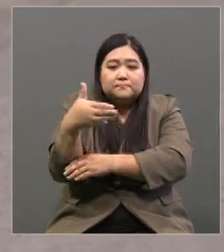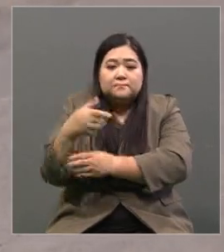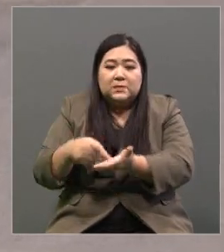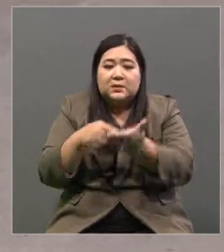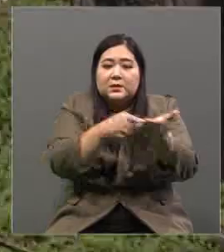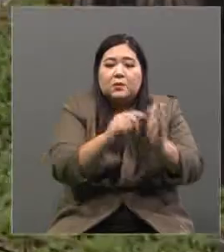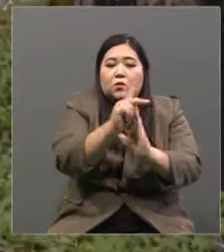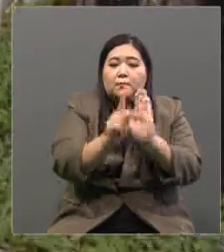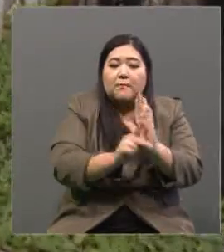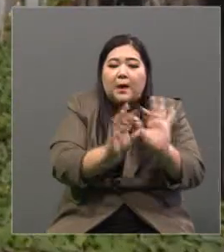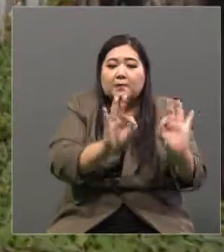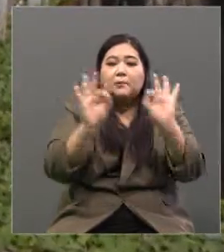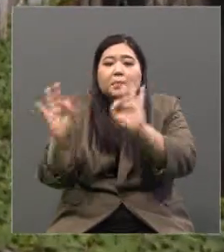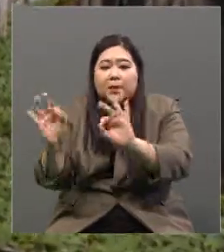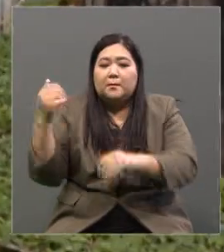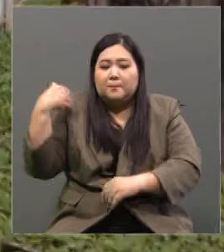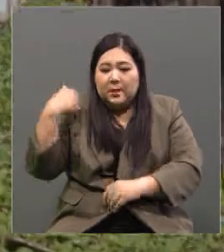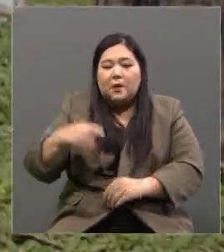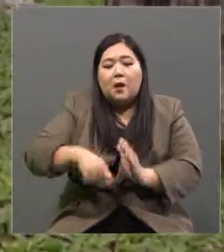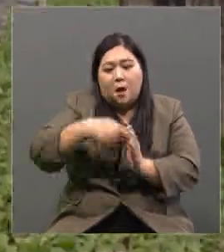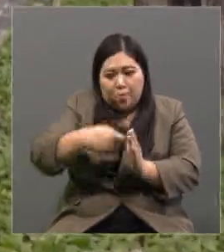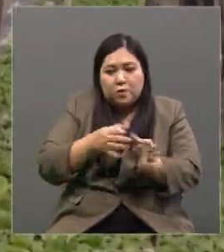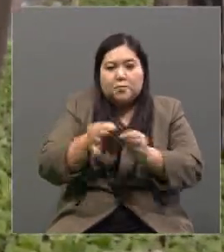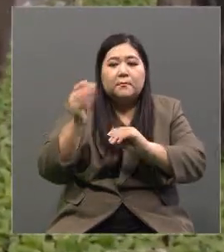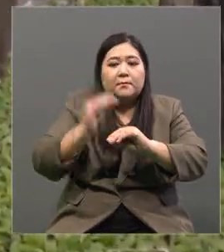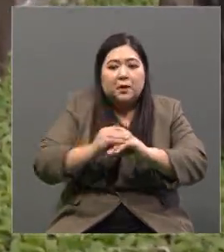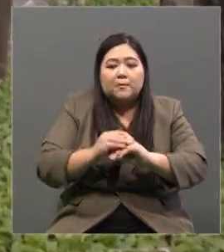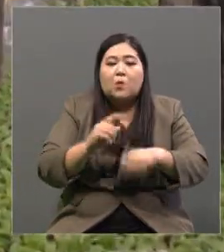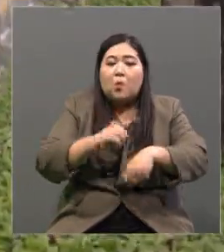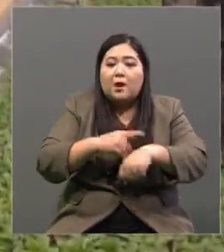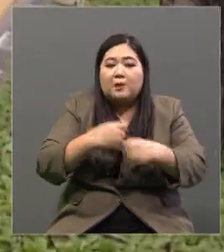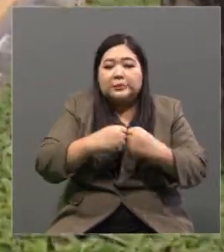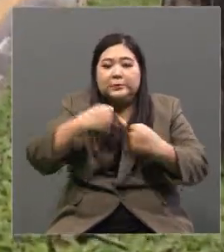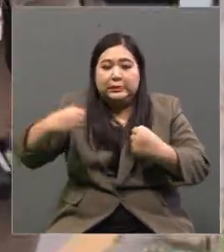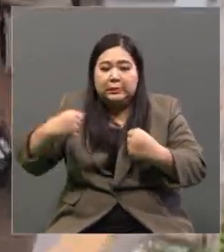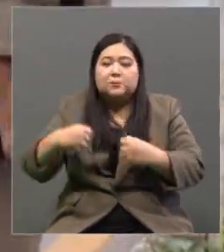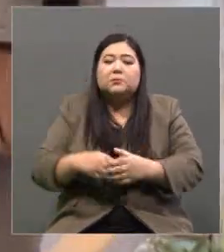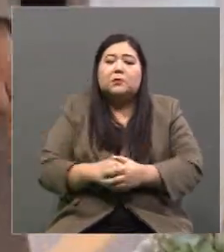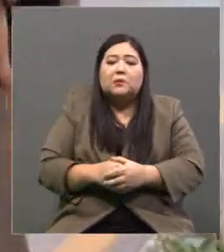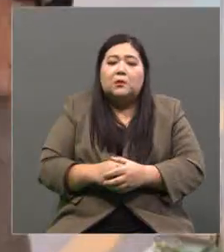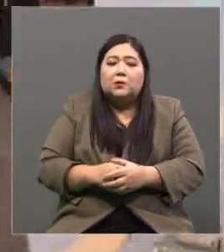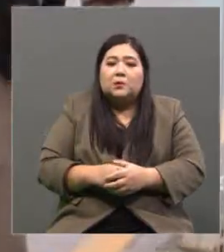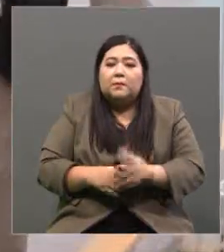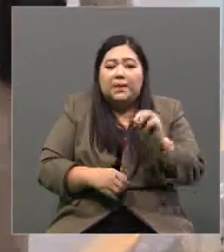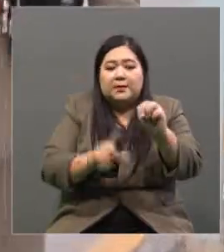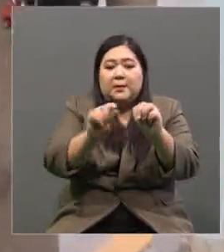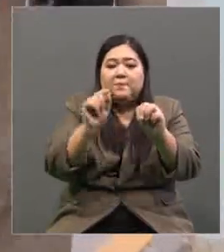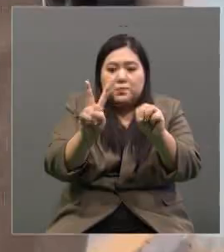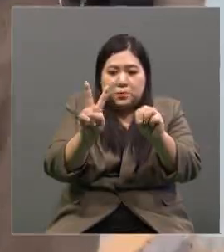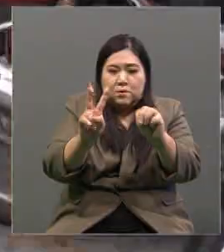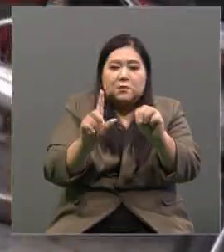บังคับใช้กฎหมายก็ได้มีข้อชี้แจงเพิ่มเติมเกี่ยวกับการขยายกำหนดเวลาบังคับใช้เฉพาะมาตรา